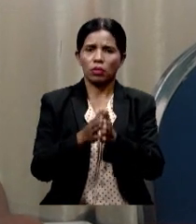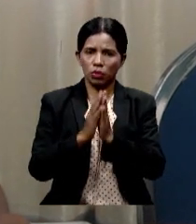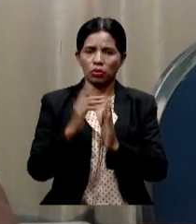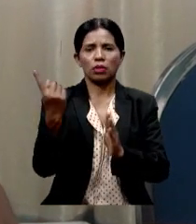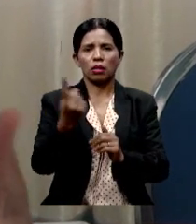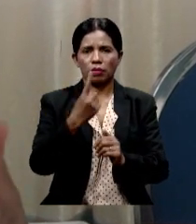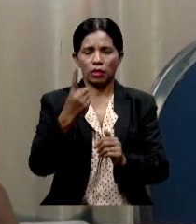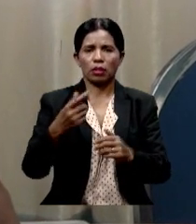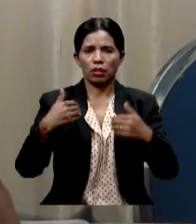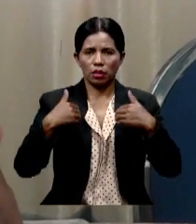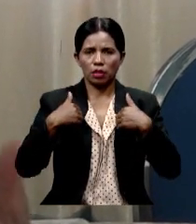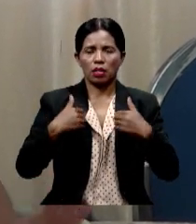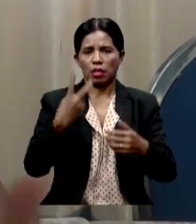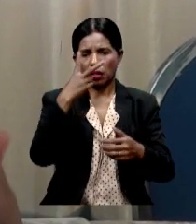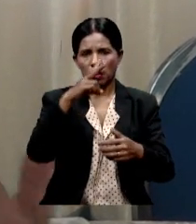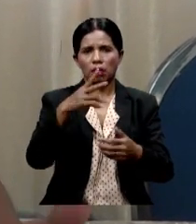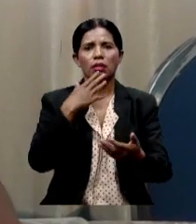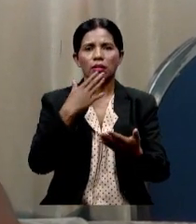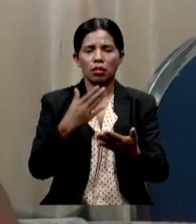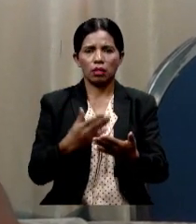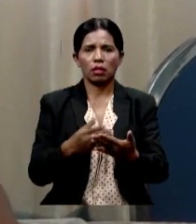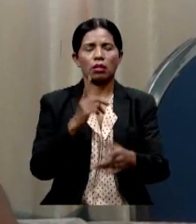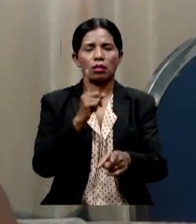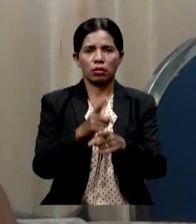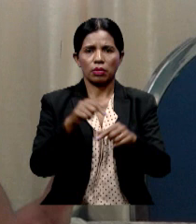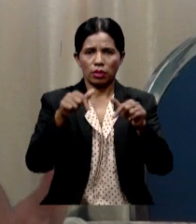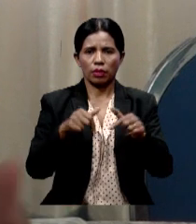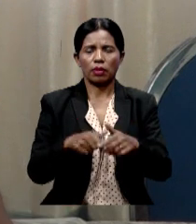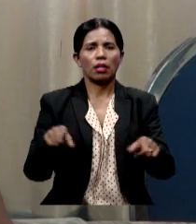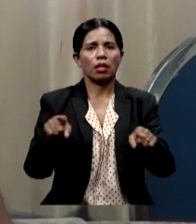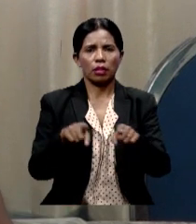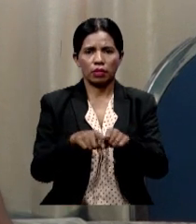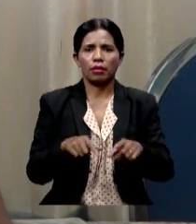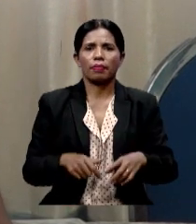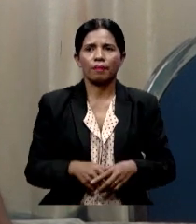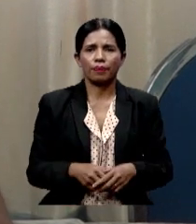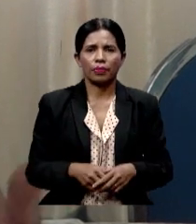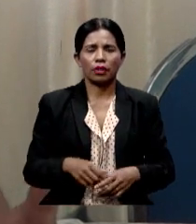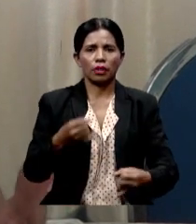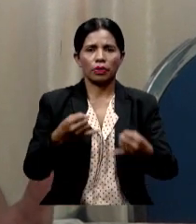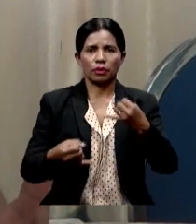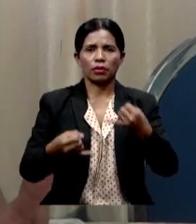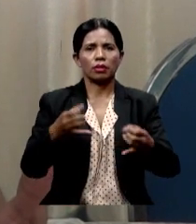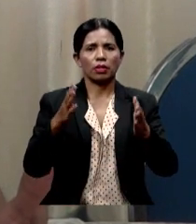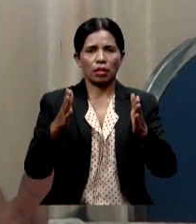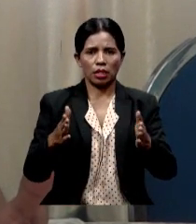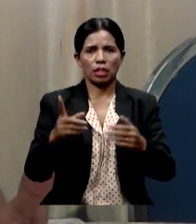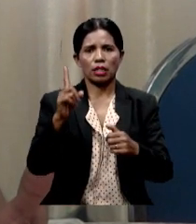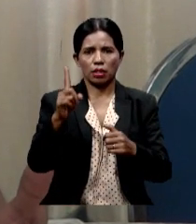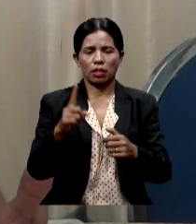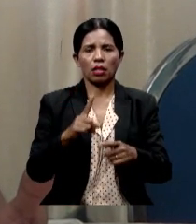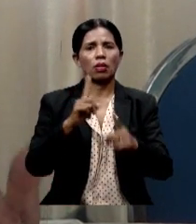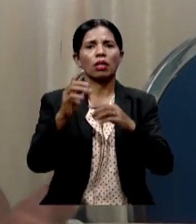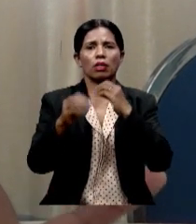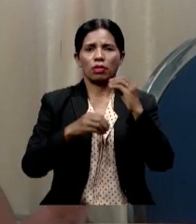atu iha avalesaun nebe. Dia liu klien liu badane. Ane sa reforma judisiaru ida liu liu kona